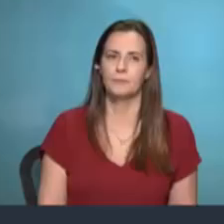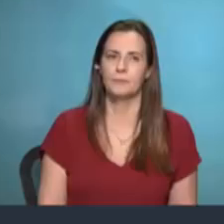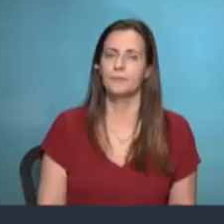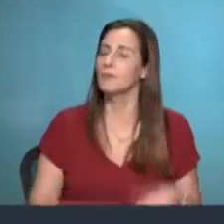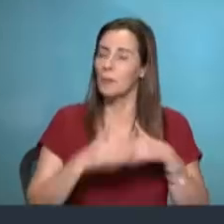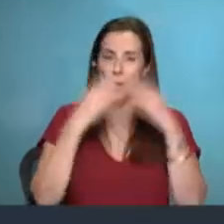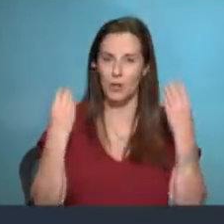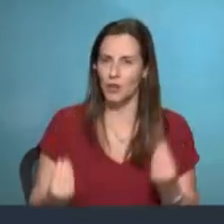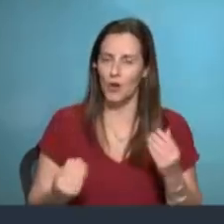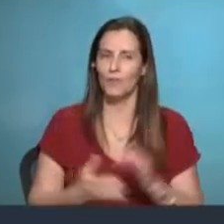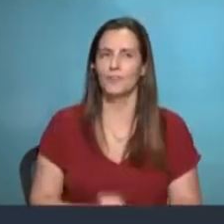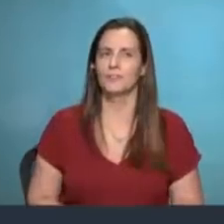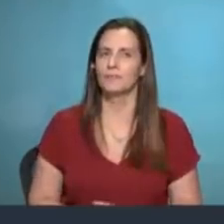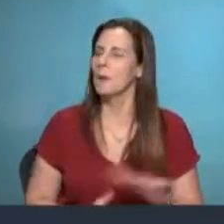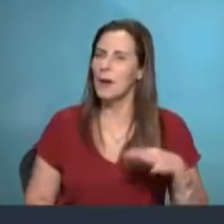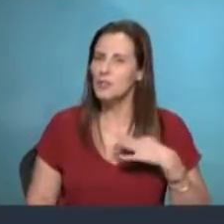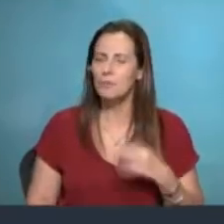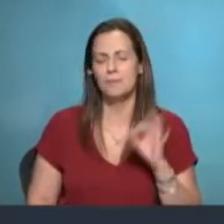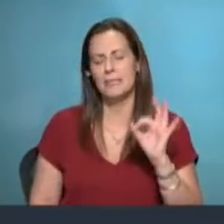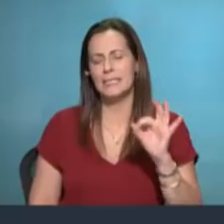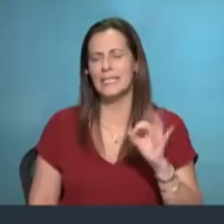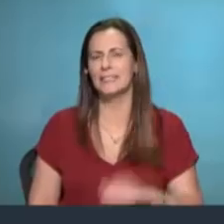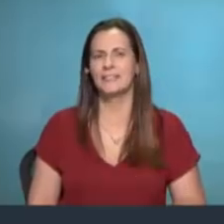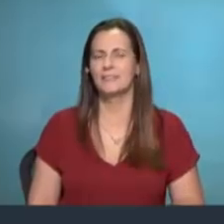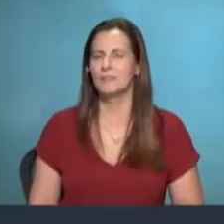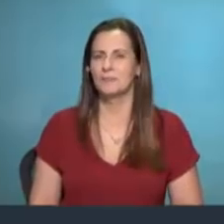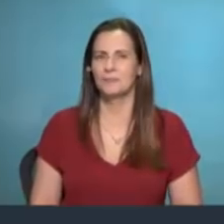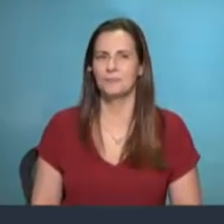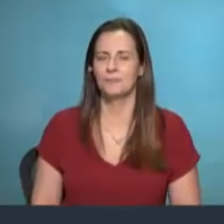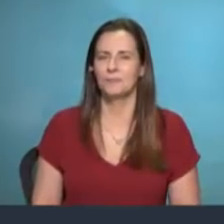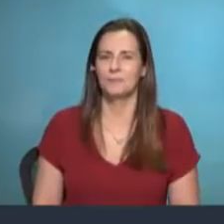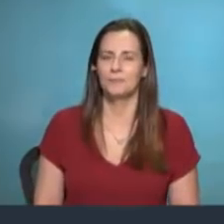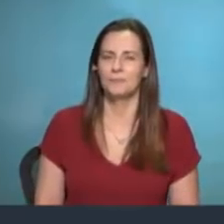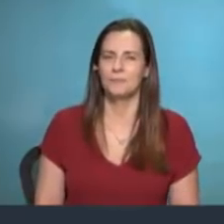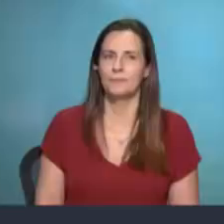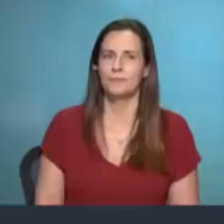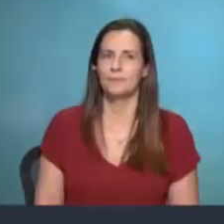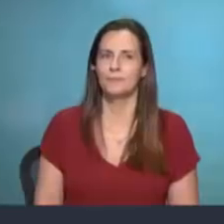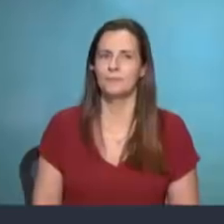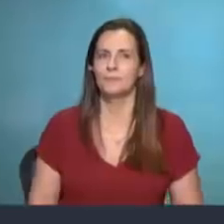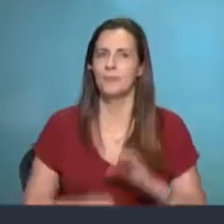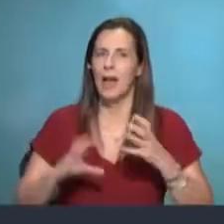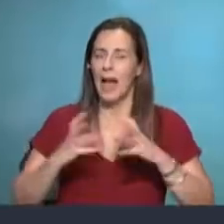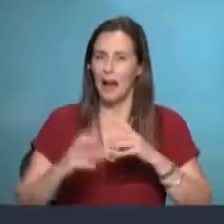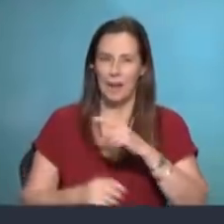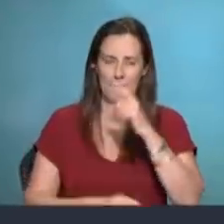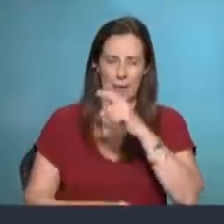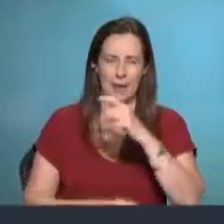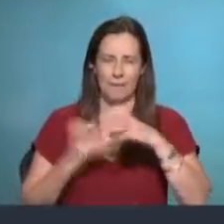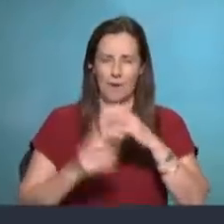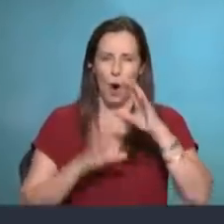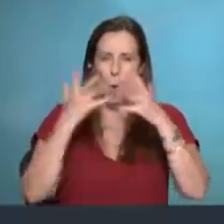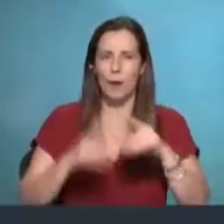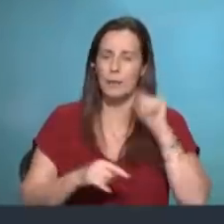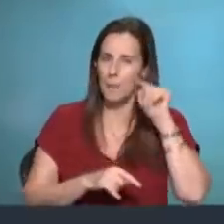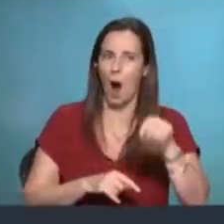בוקר טוב. מה נשמע? בסדר, מה שם לך? כפר האומנים. ואין הוד. אין הוד. באו,